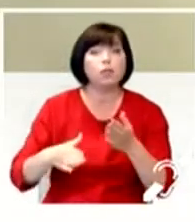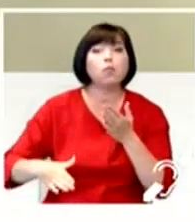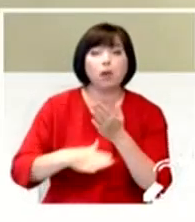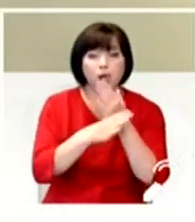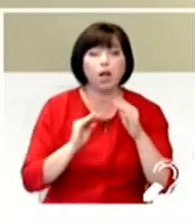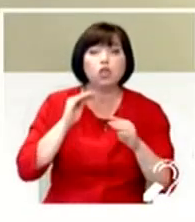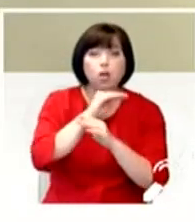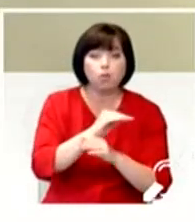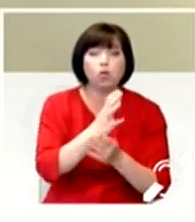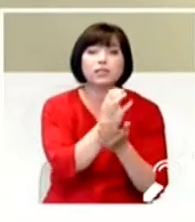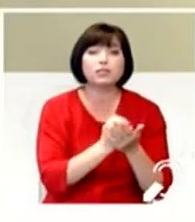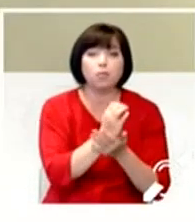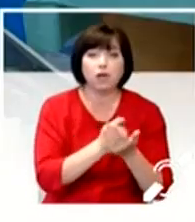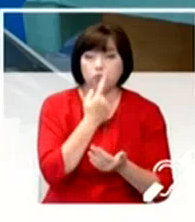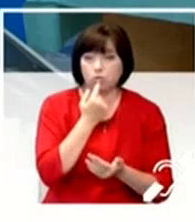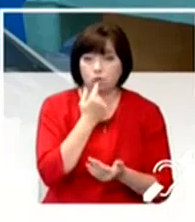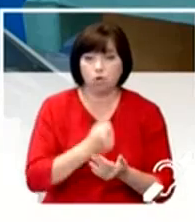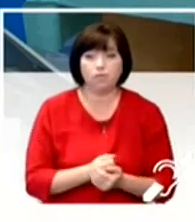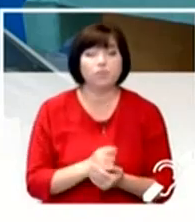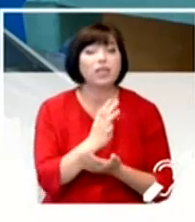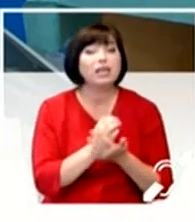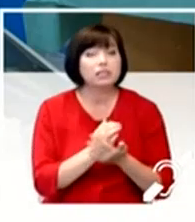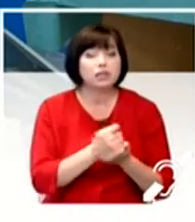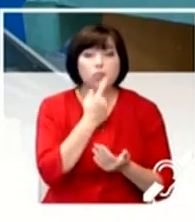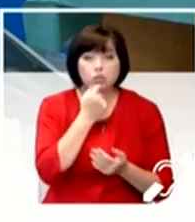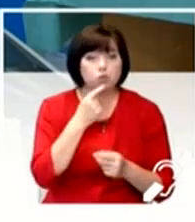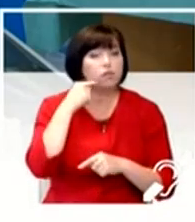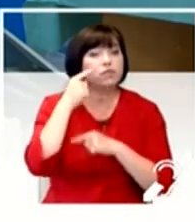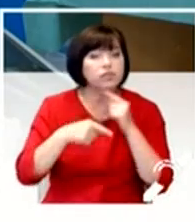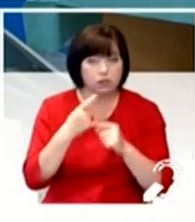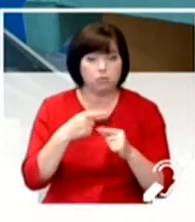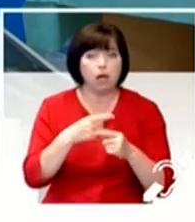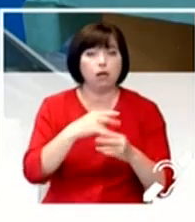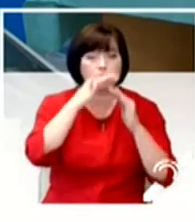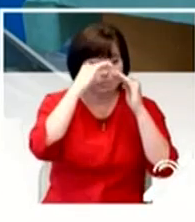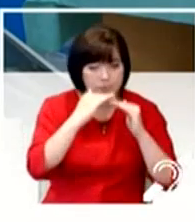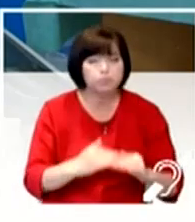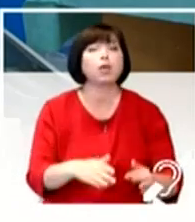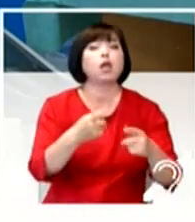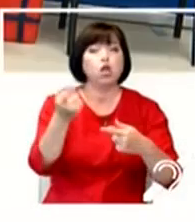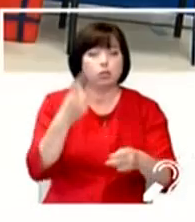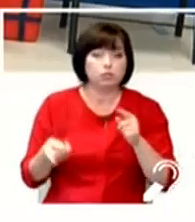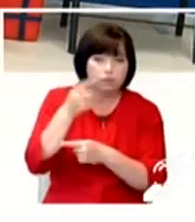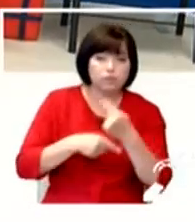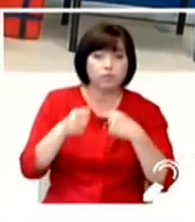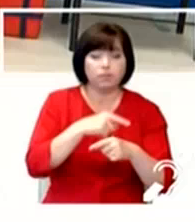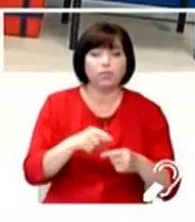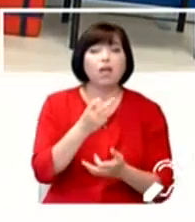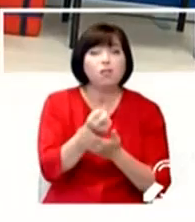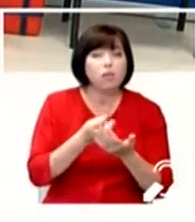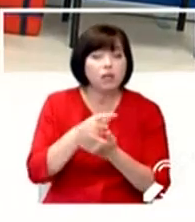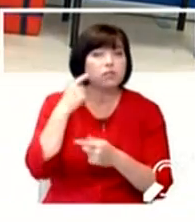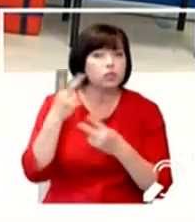ajută să suplimenteze stocurile de sânge socolele de sânge sunt permanent în mișcare adică spitalele